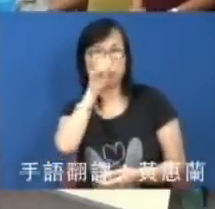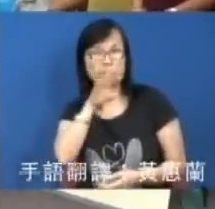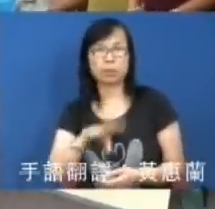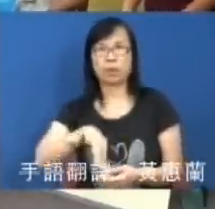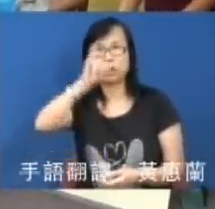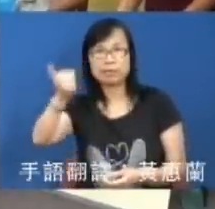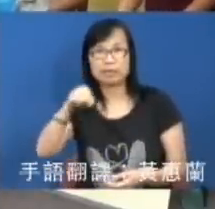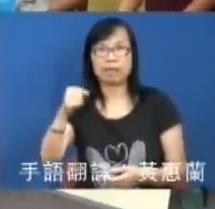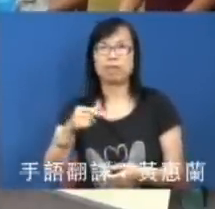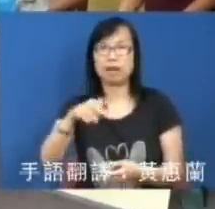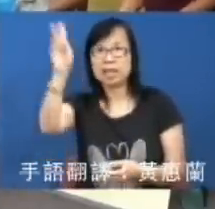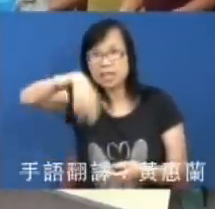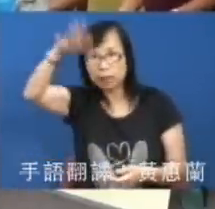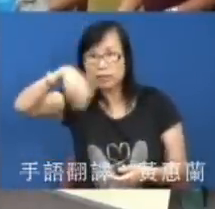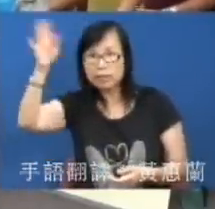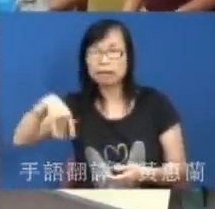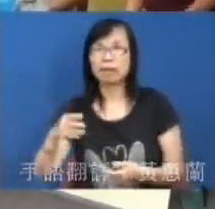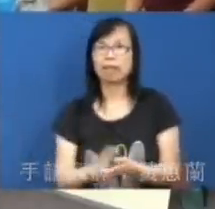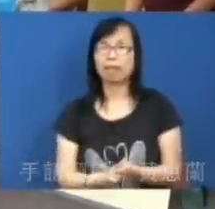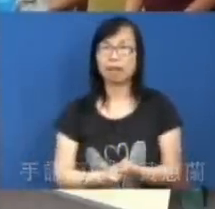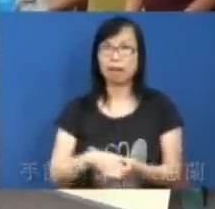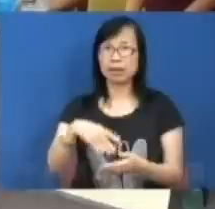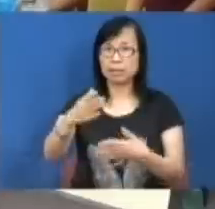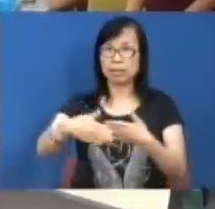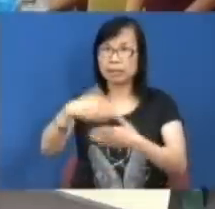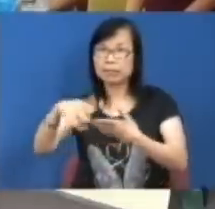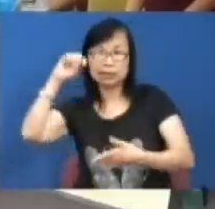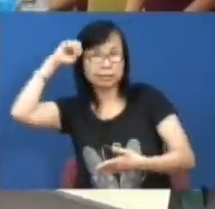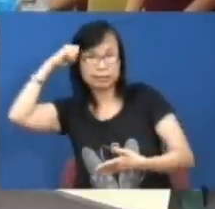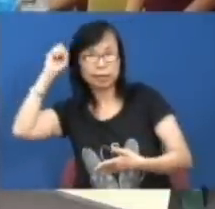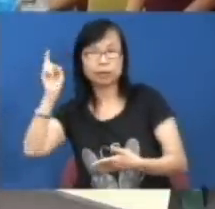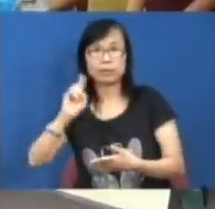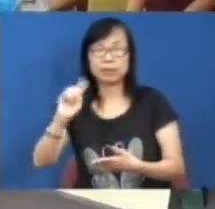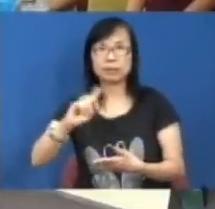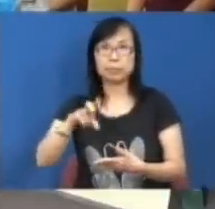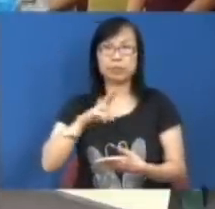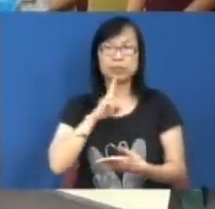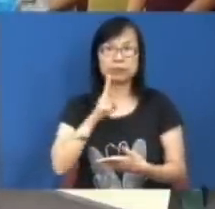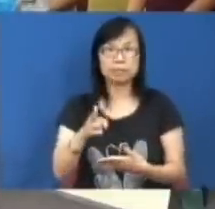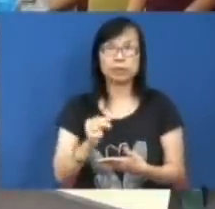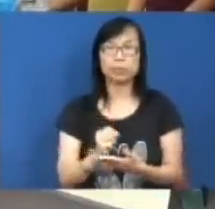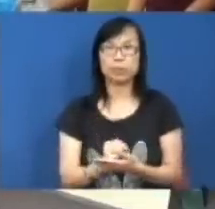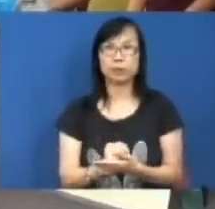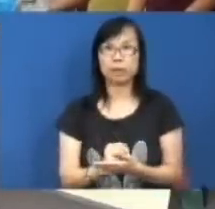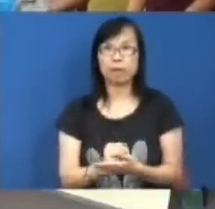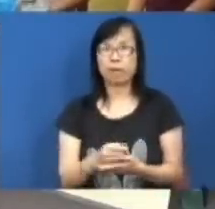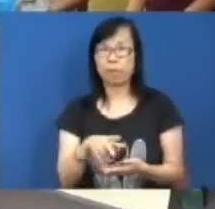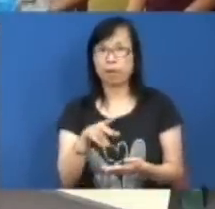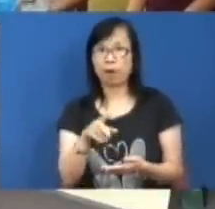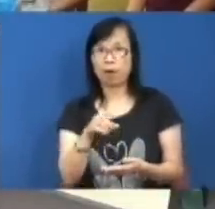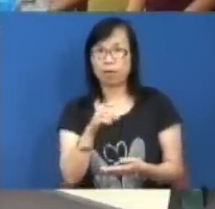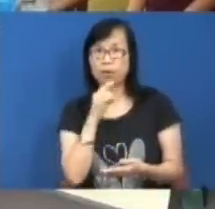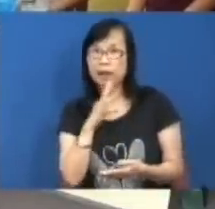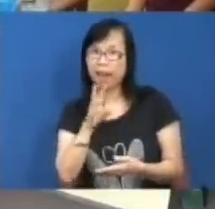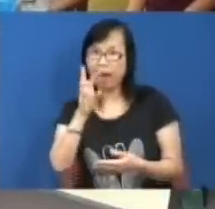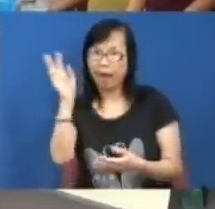建築材料呢方面嘅呢個物料個。研究怎樣可以令到那個譬如可能涉及防水